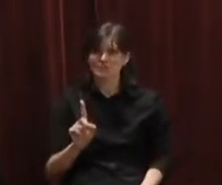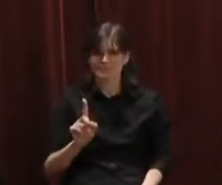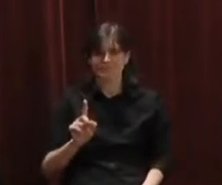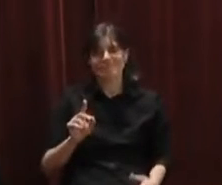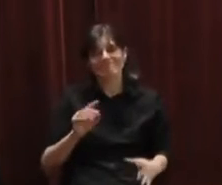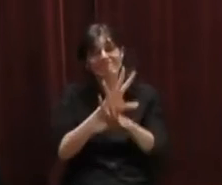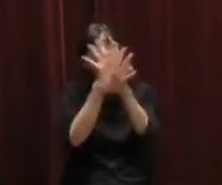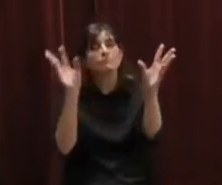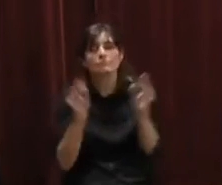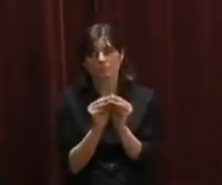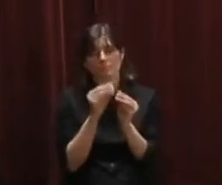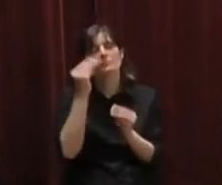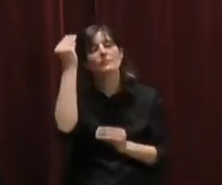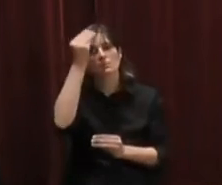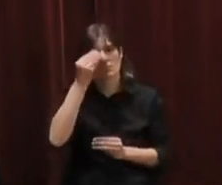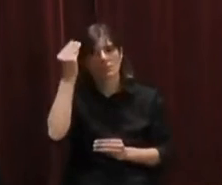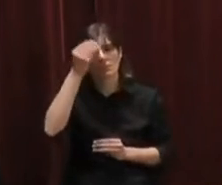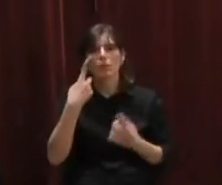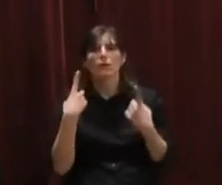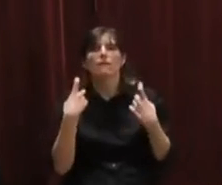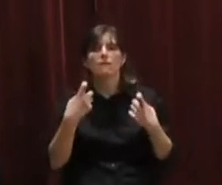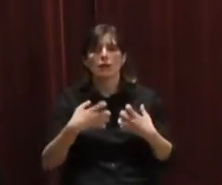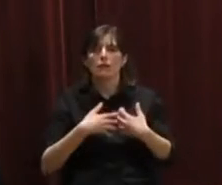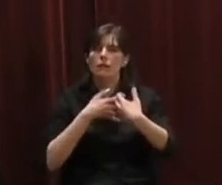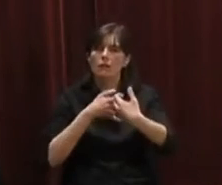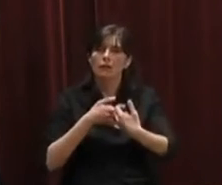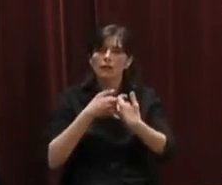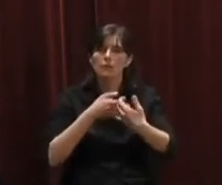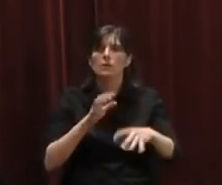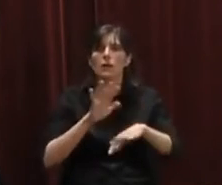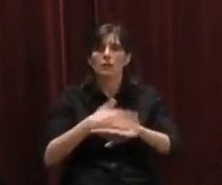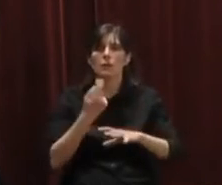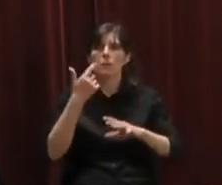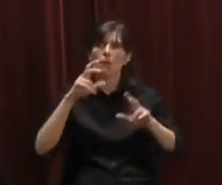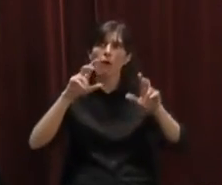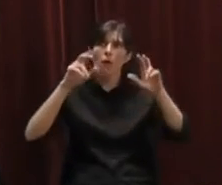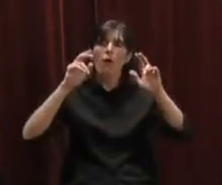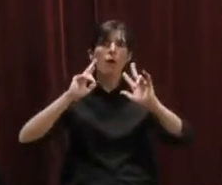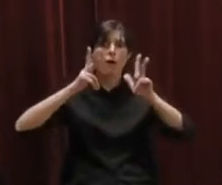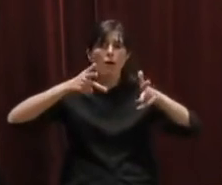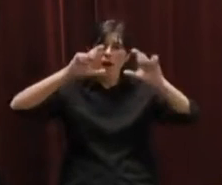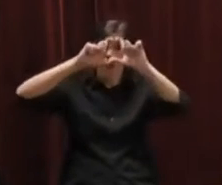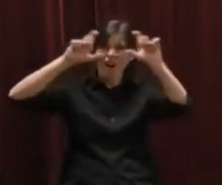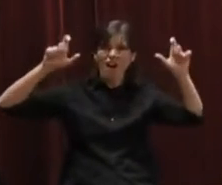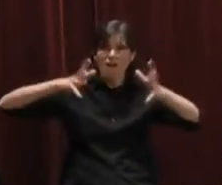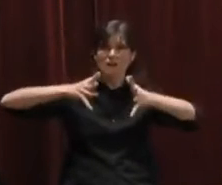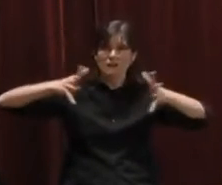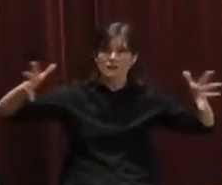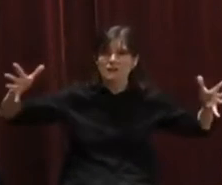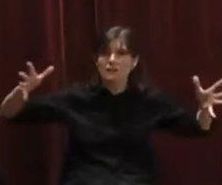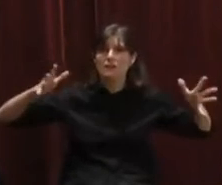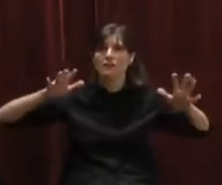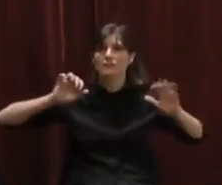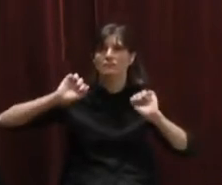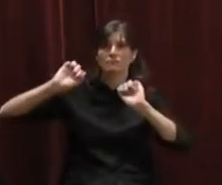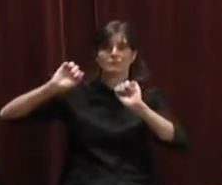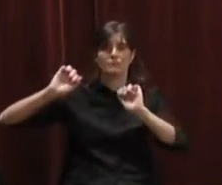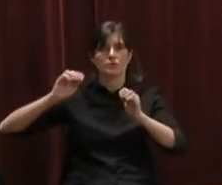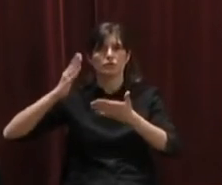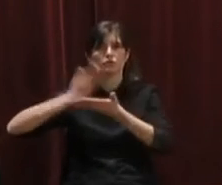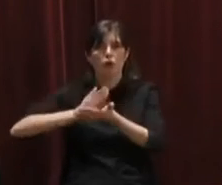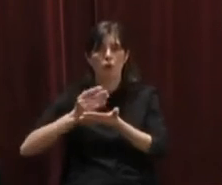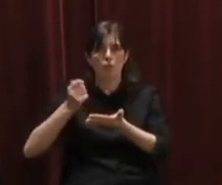els grans hotelers no siguin uns privilegiats en aquesta comunitat autònoma, perquè siguin exactament igual que la resta d'empresaris